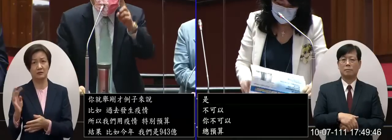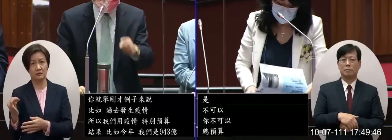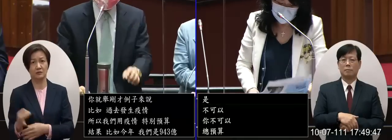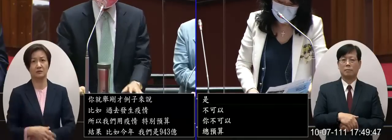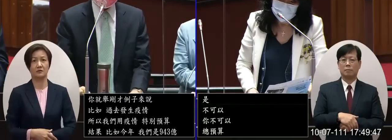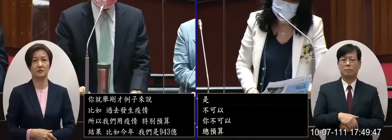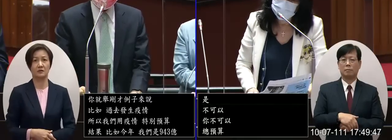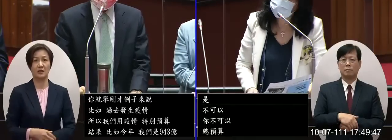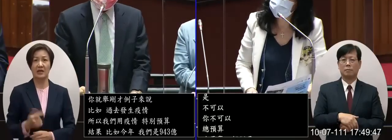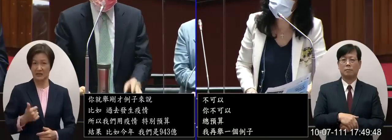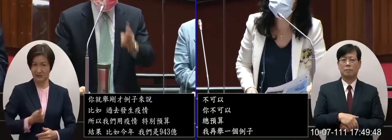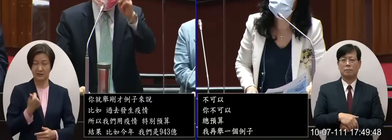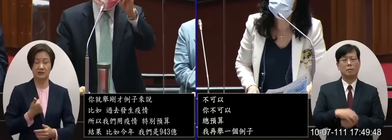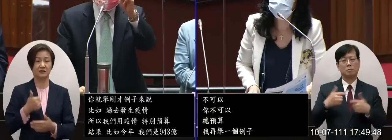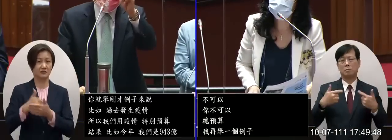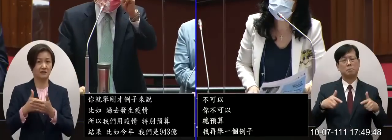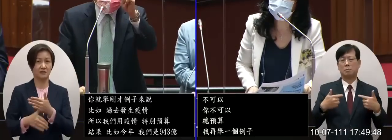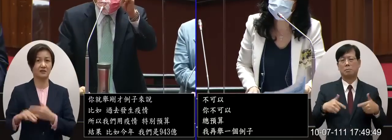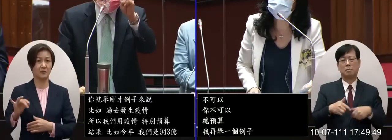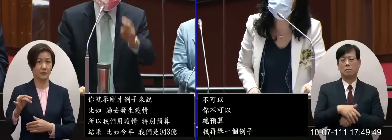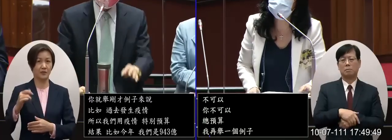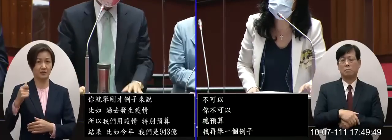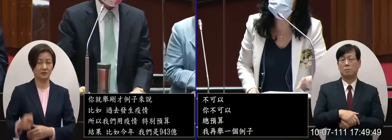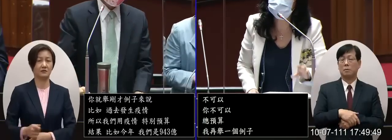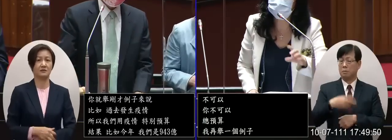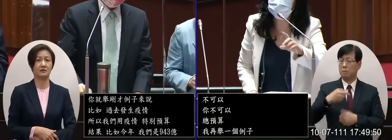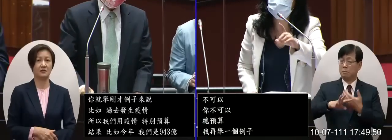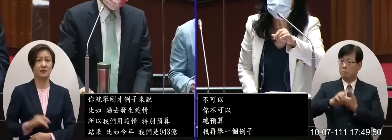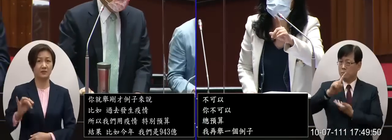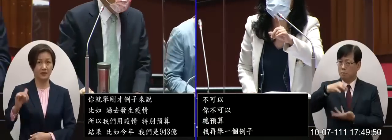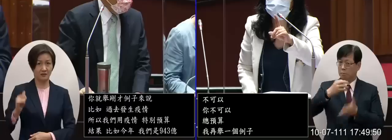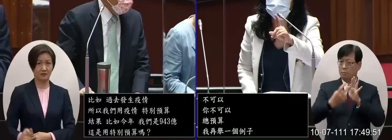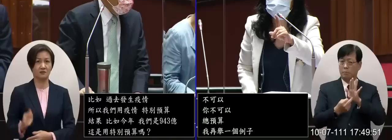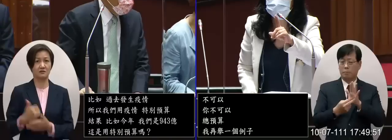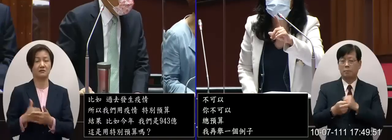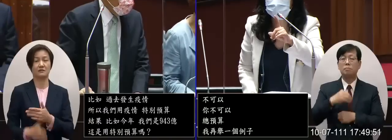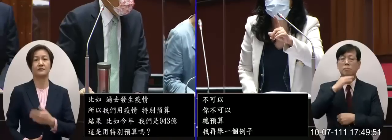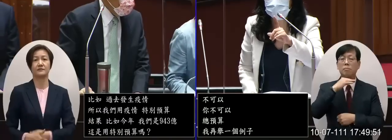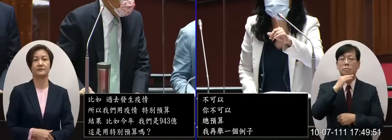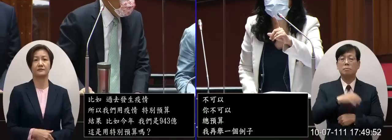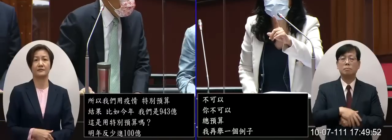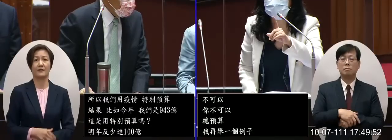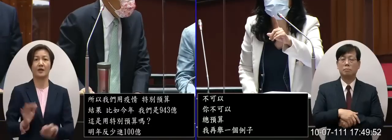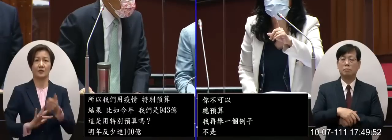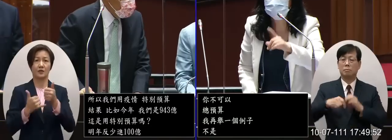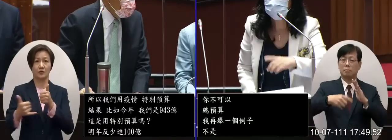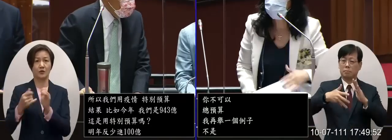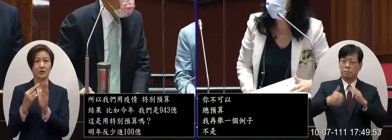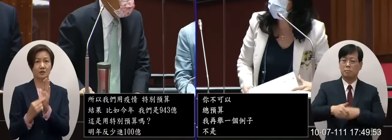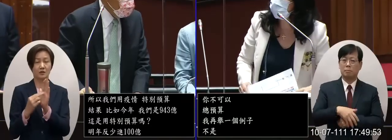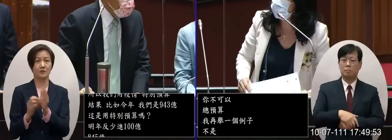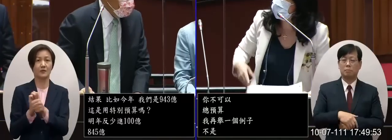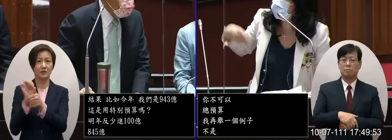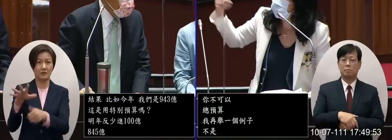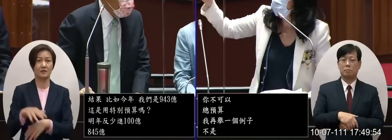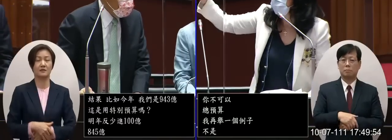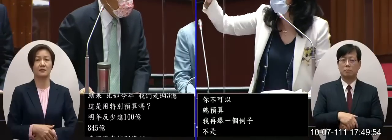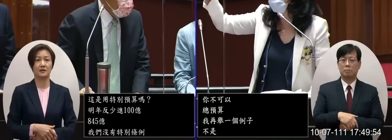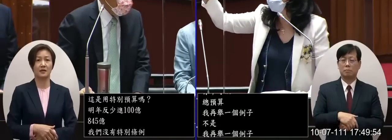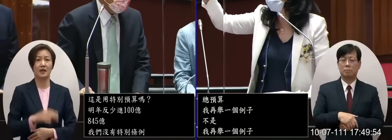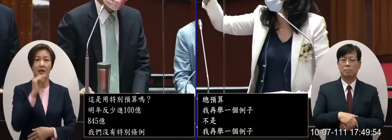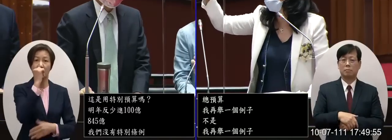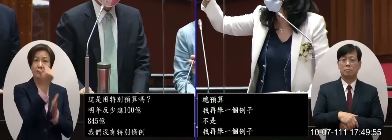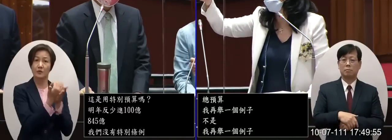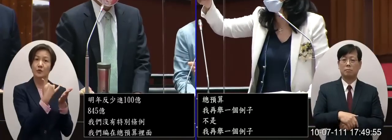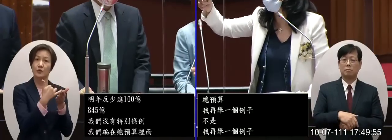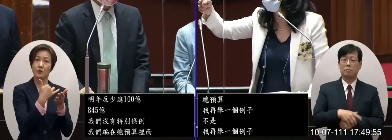还少了100亿耶。 不是 第三，第三 我再举个例子哈。 报告一下， 等一下， 是特别预算没有了，所以我们编到普